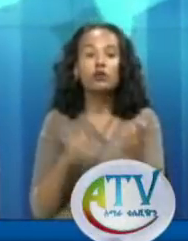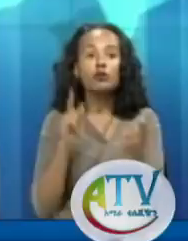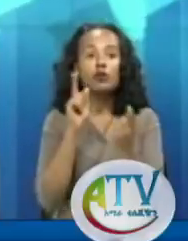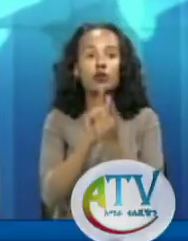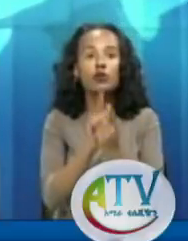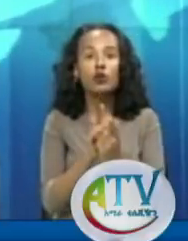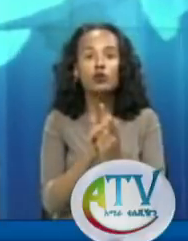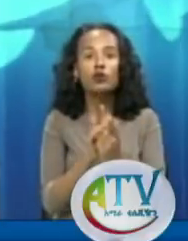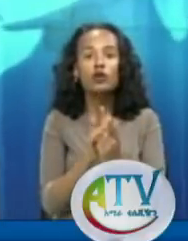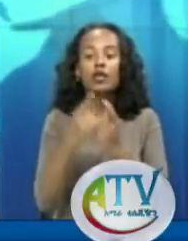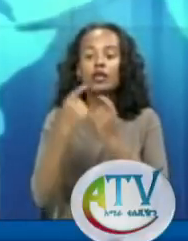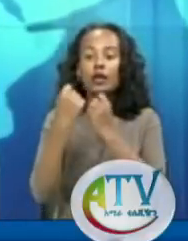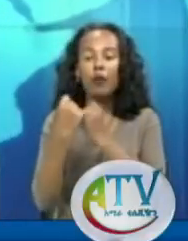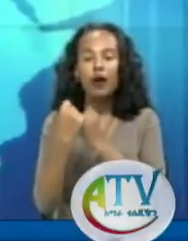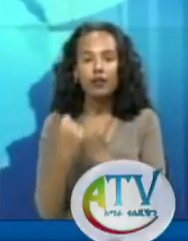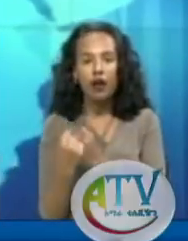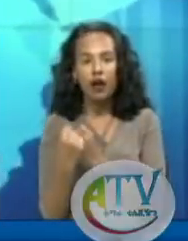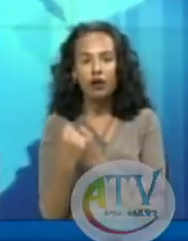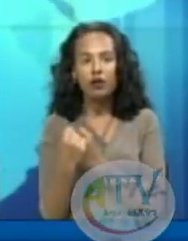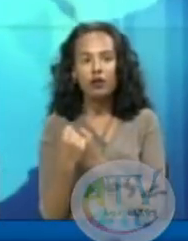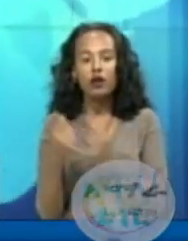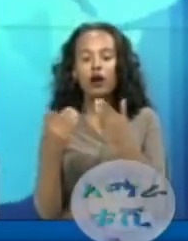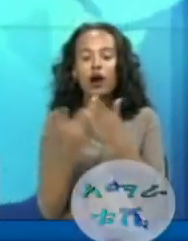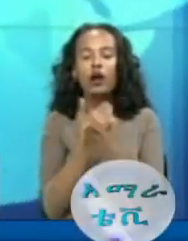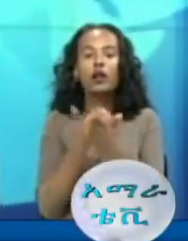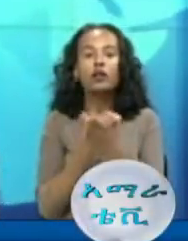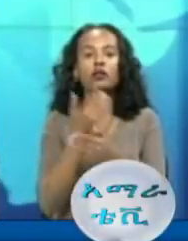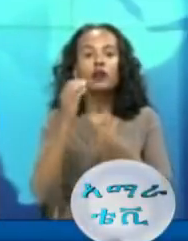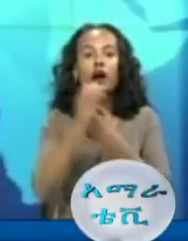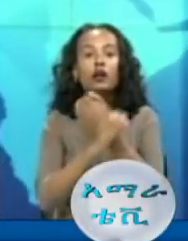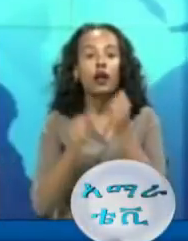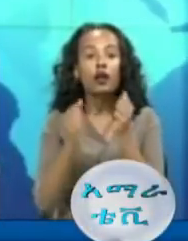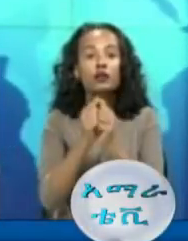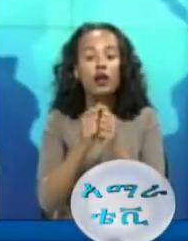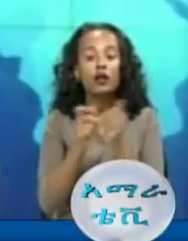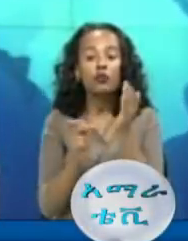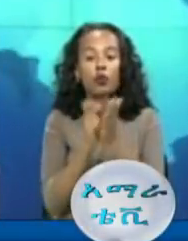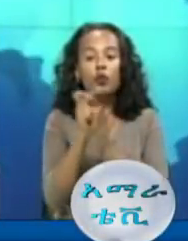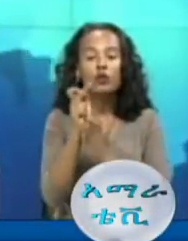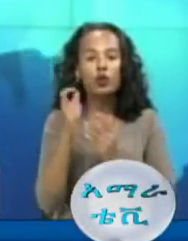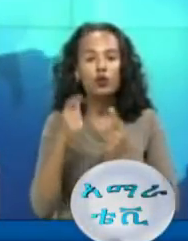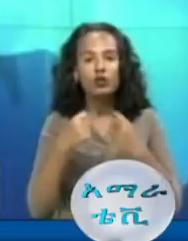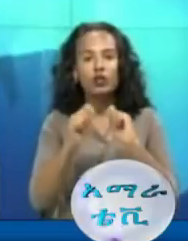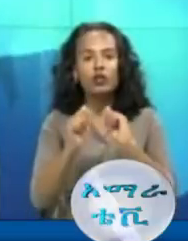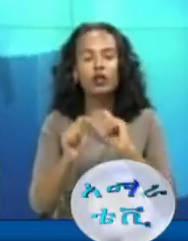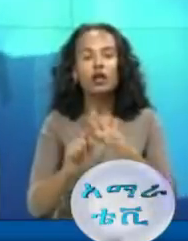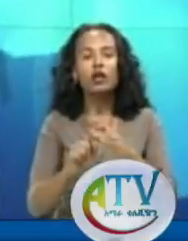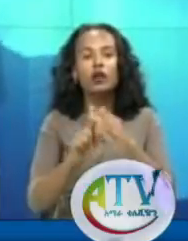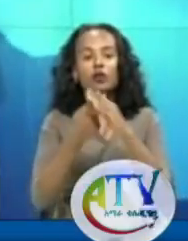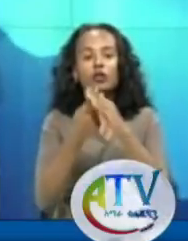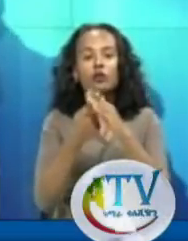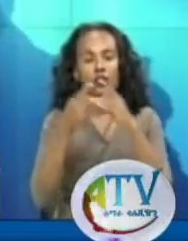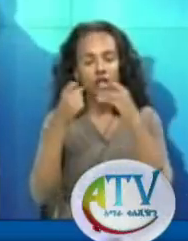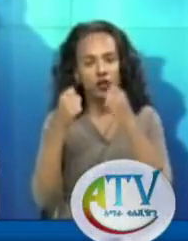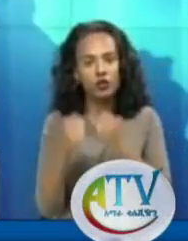ግንኙነቱን የማጥበቅ ከአዳዲስ ሀገራት ጋር ደግሞ ዲፕሎማሲያዊ ጥረት ለመጀመር